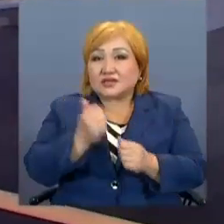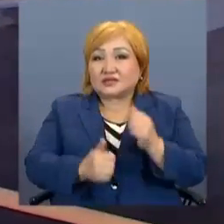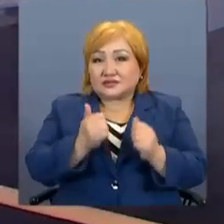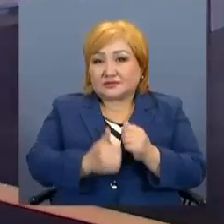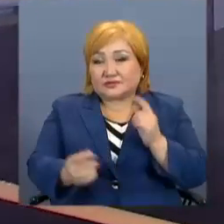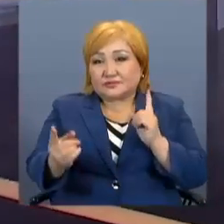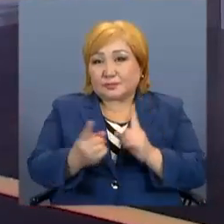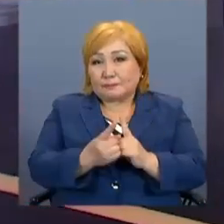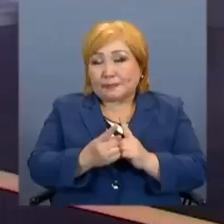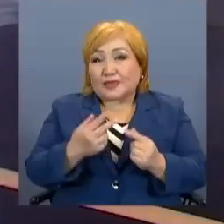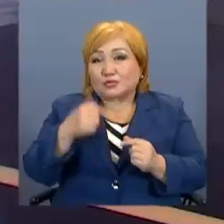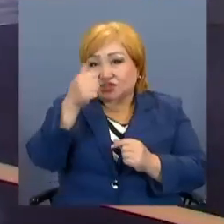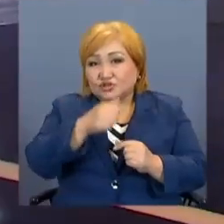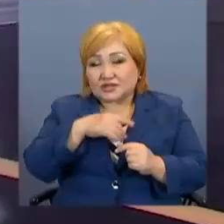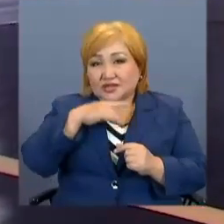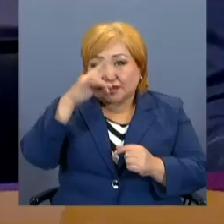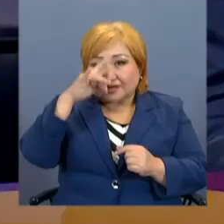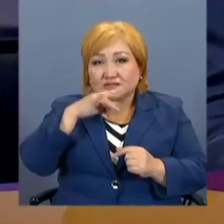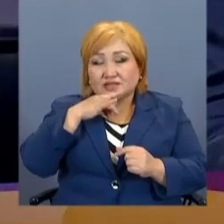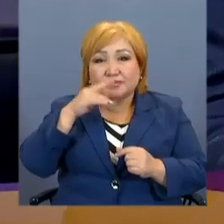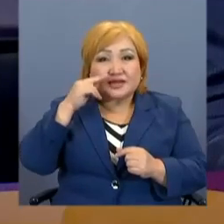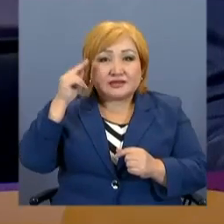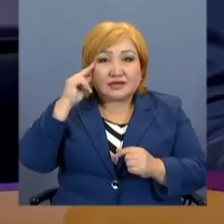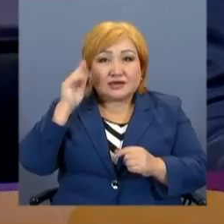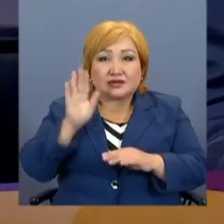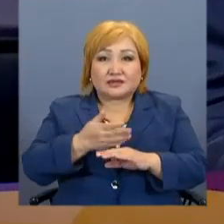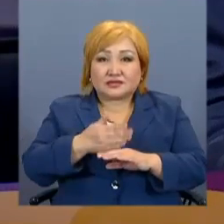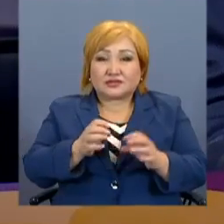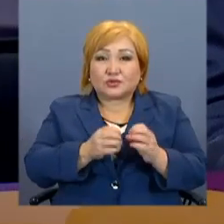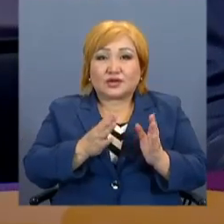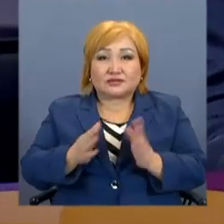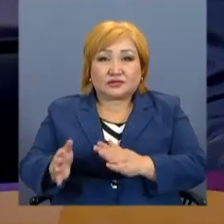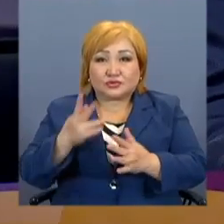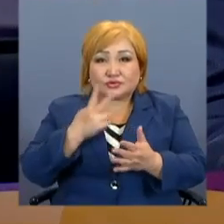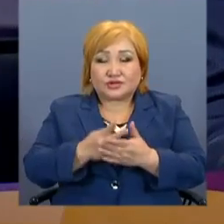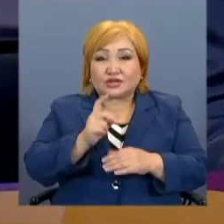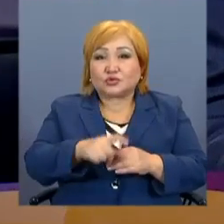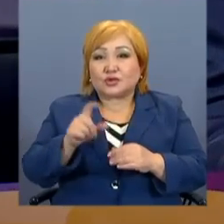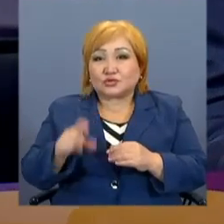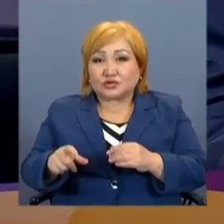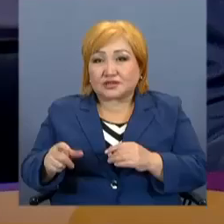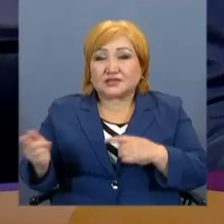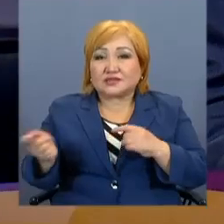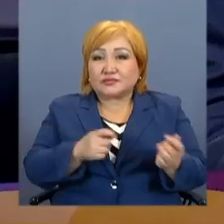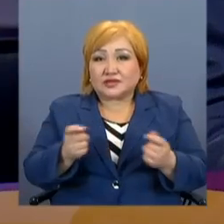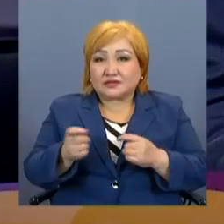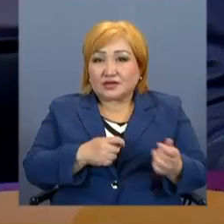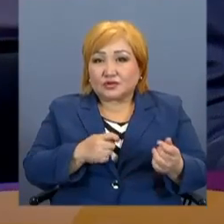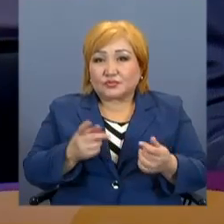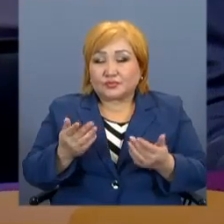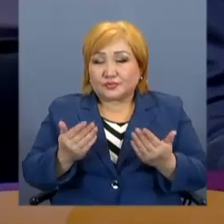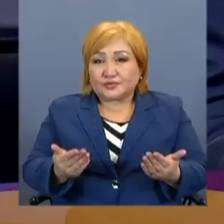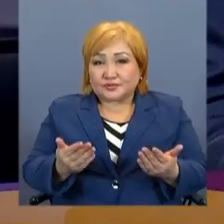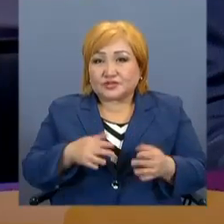мен Қазақстан арасында енді тұрақты тұрақты түрде жолаушылар тасымалдары бізге 300-ден асып